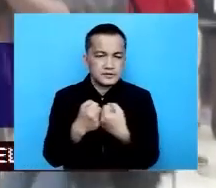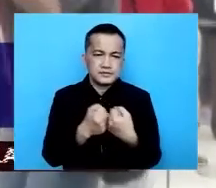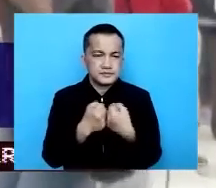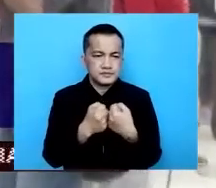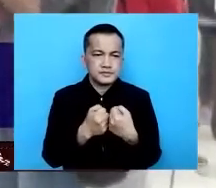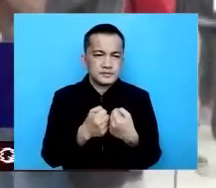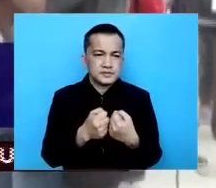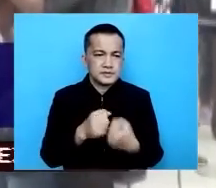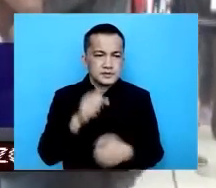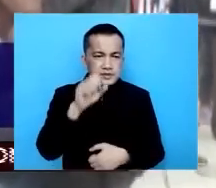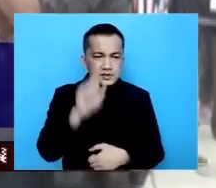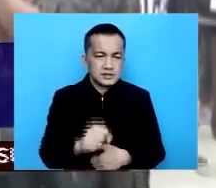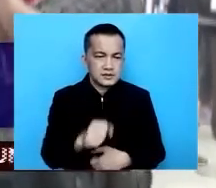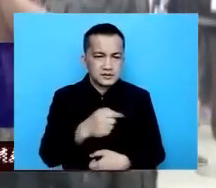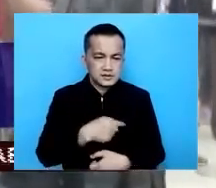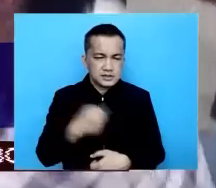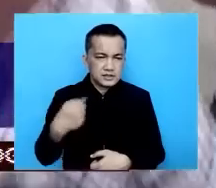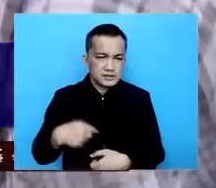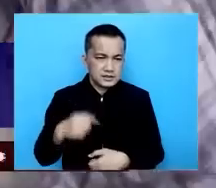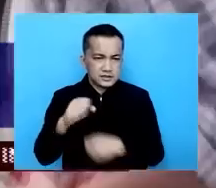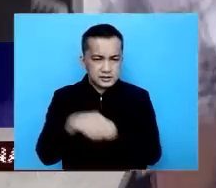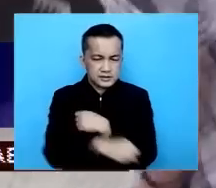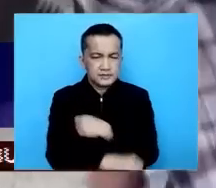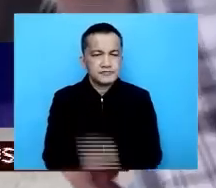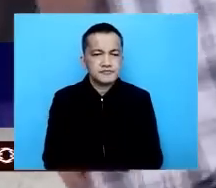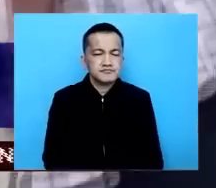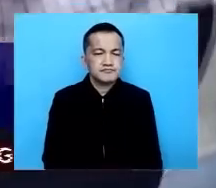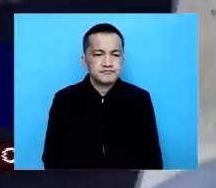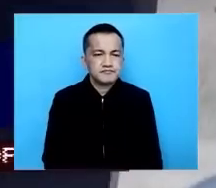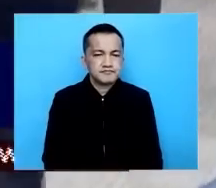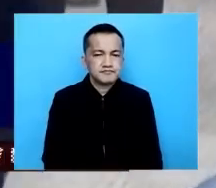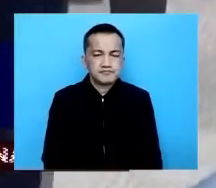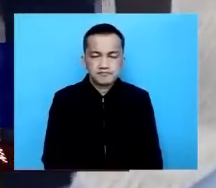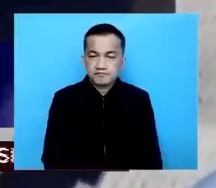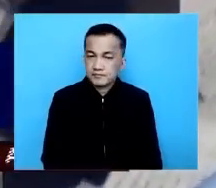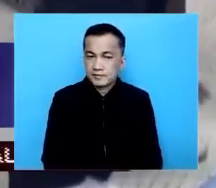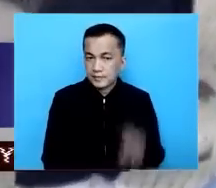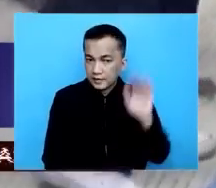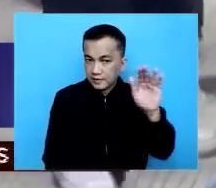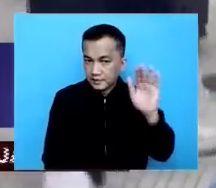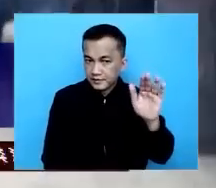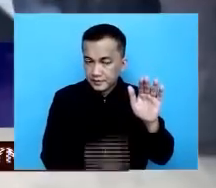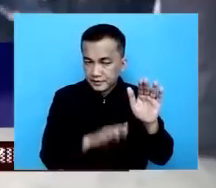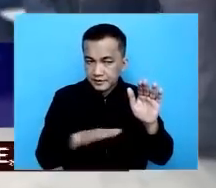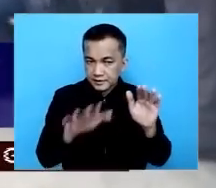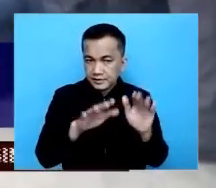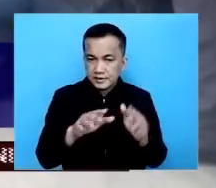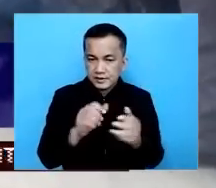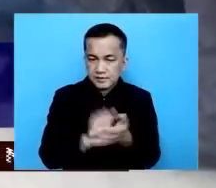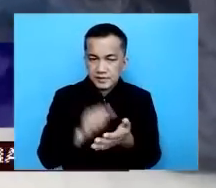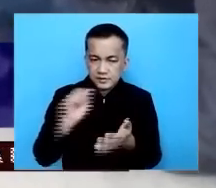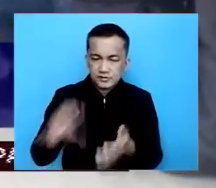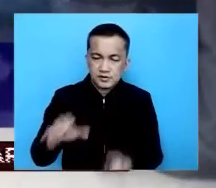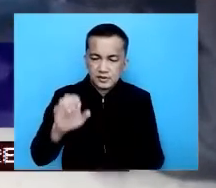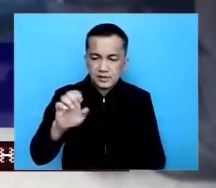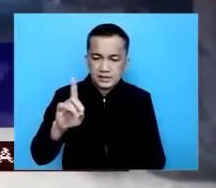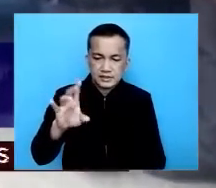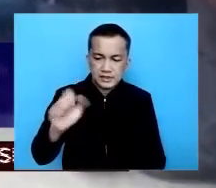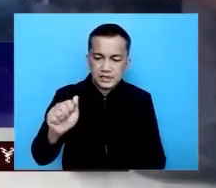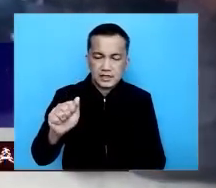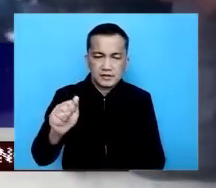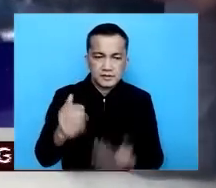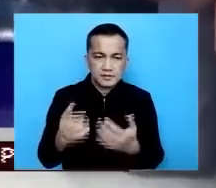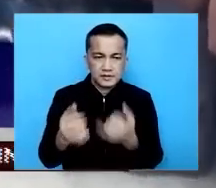South China Sea and the Taiwan Strait. Panawagan pa nila, ibasura ang EDCA dahil baka raw sa huli